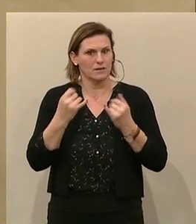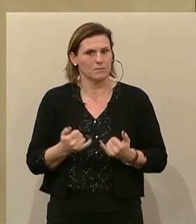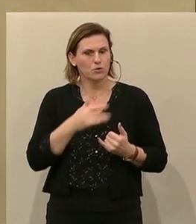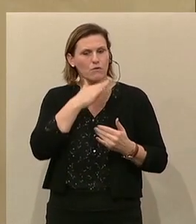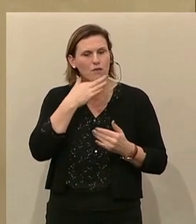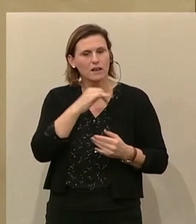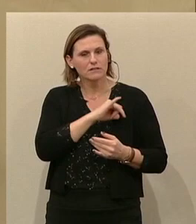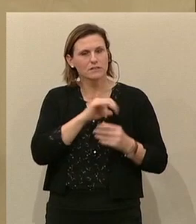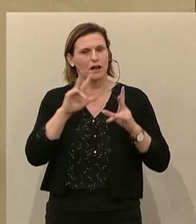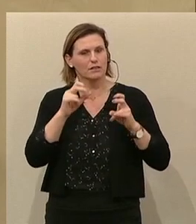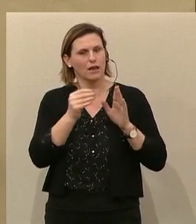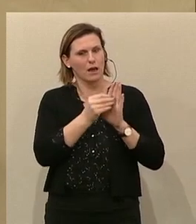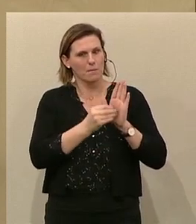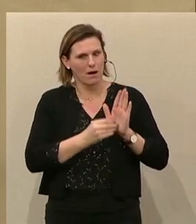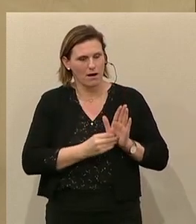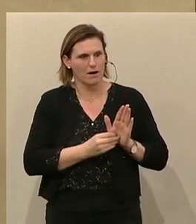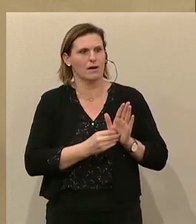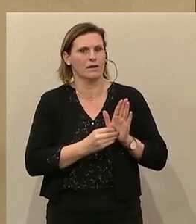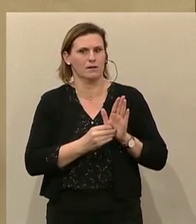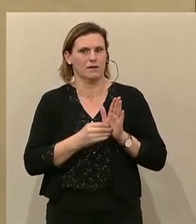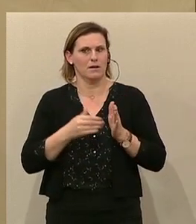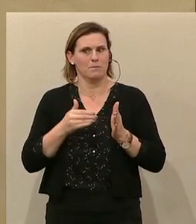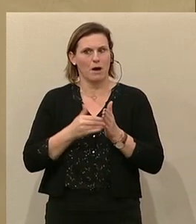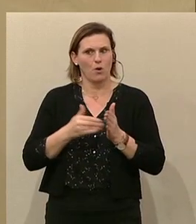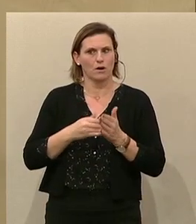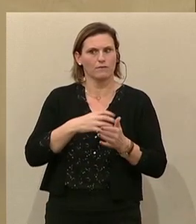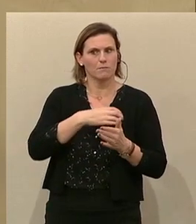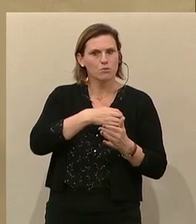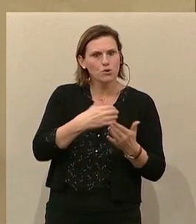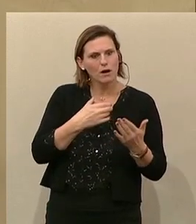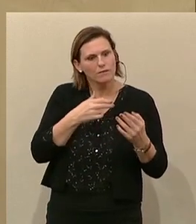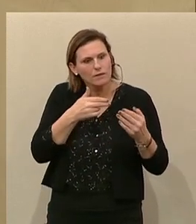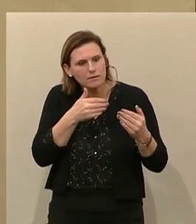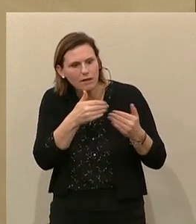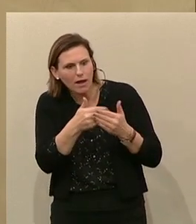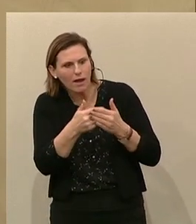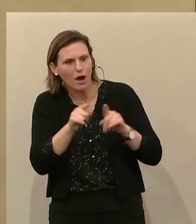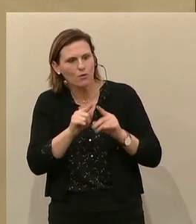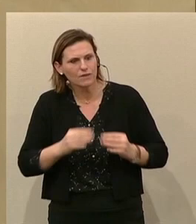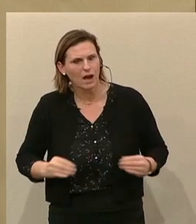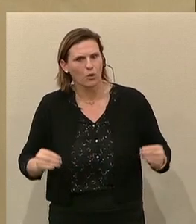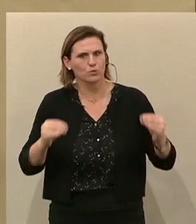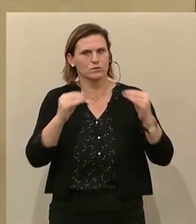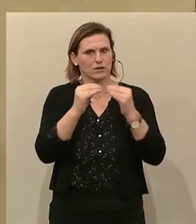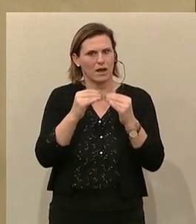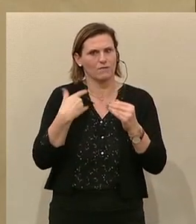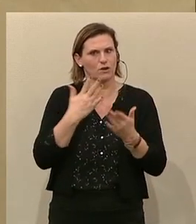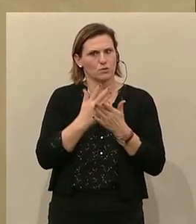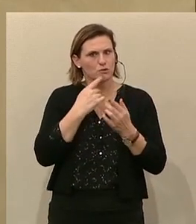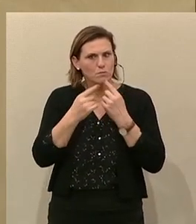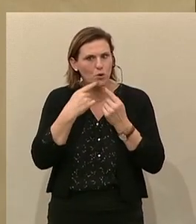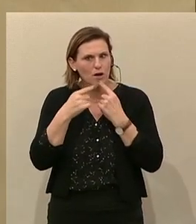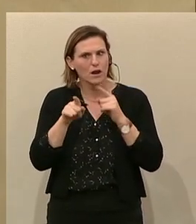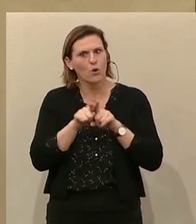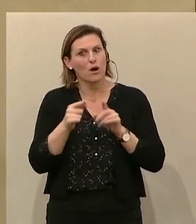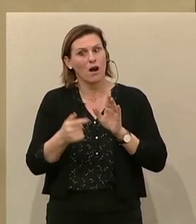weitere interessante Themen, wie die notwendige Bürgernähe, die hergestellt werden muss. Die Subsidiarität wurde angesprochen. Das alles sind